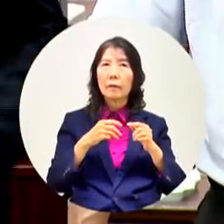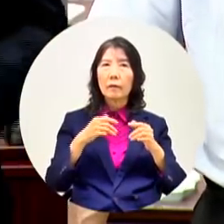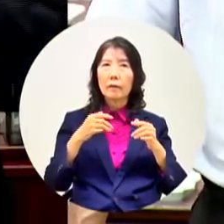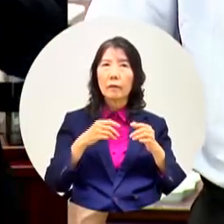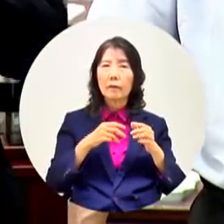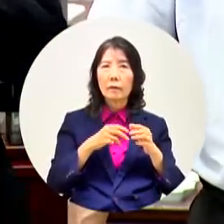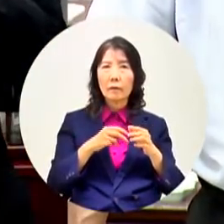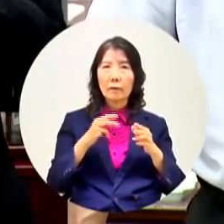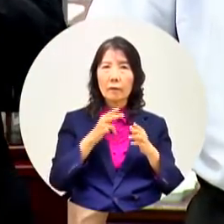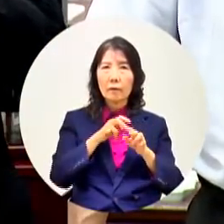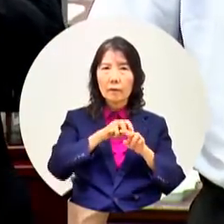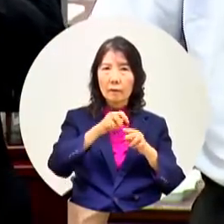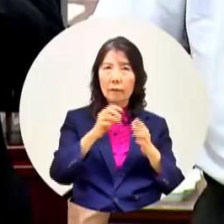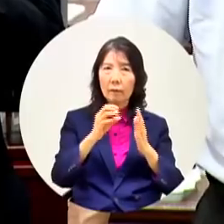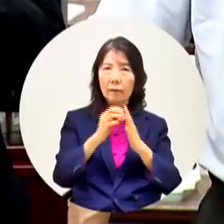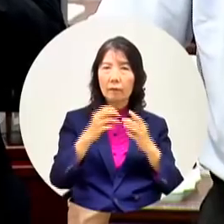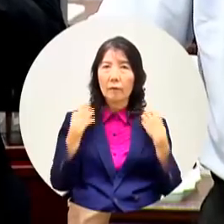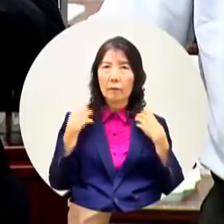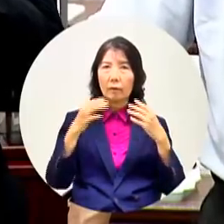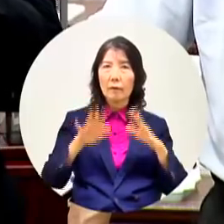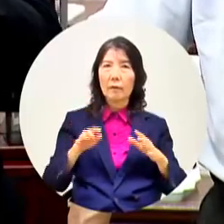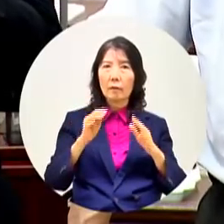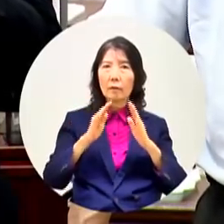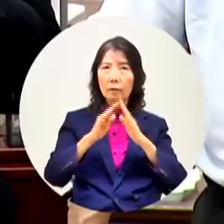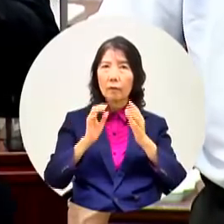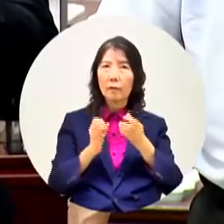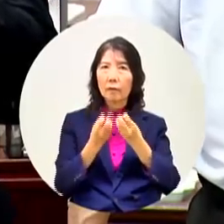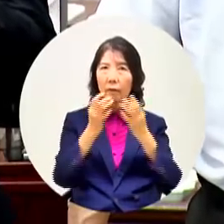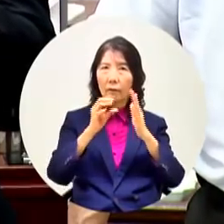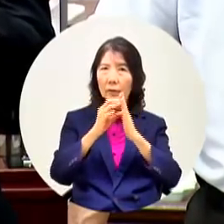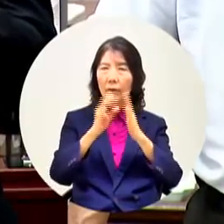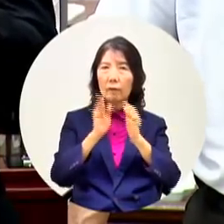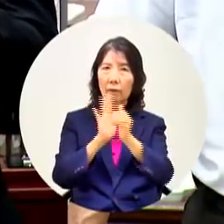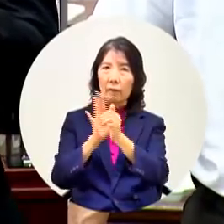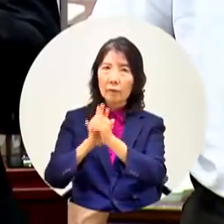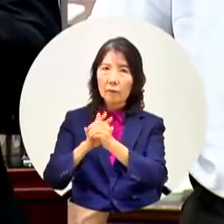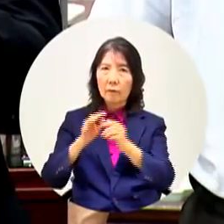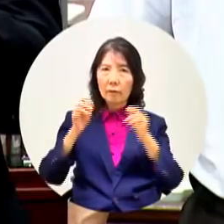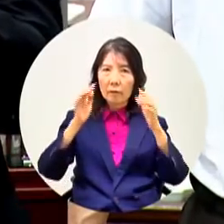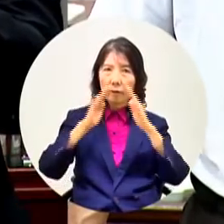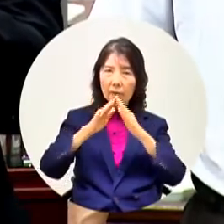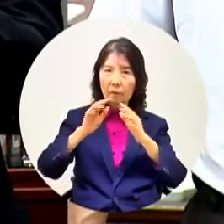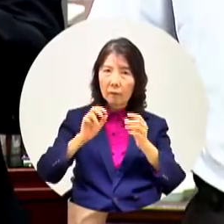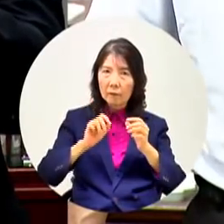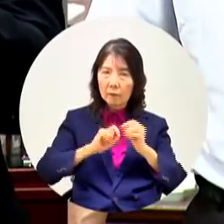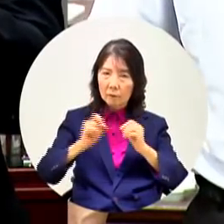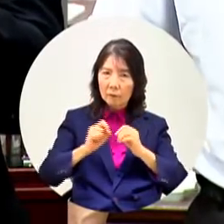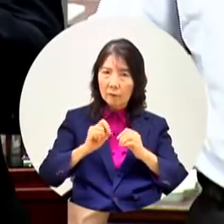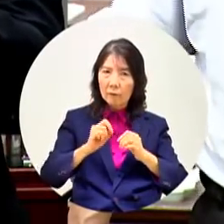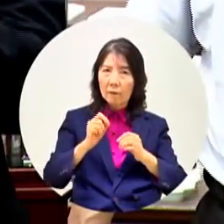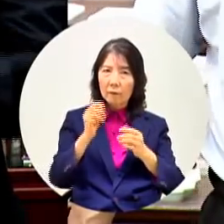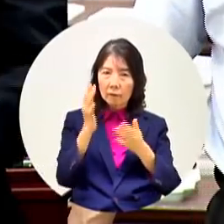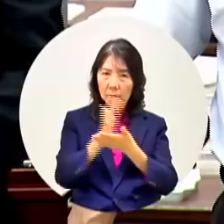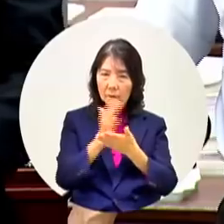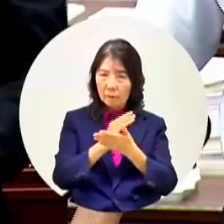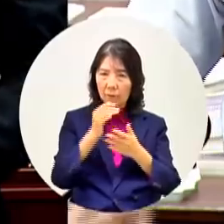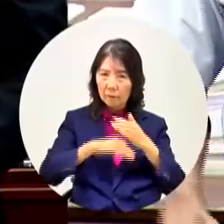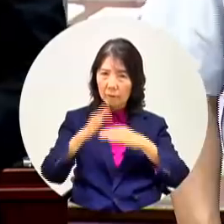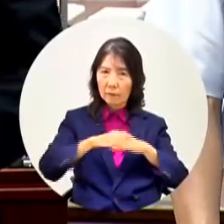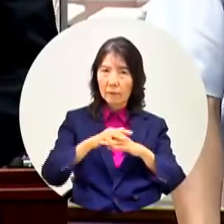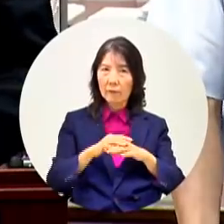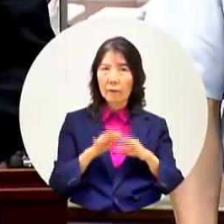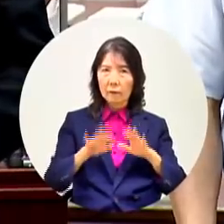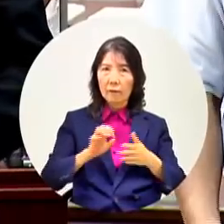目前阮都发局已经协助哈，已经协助他的整个都市设计的一个审议已经完成了哈，那目前依正在报告